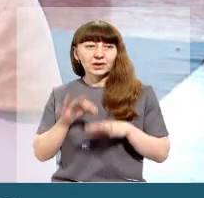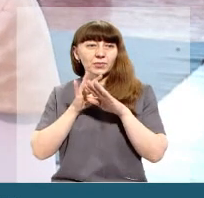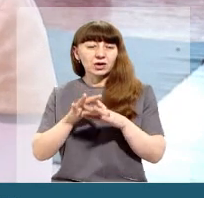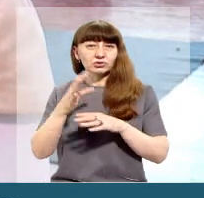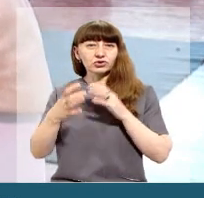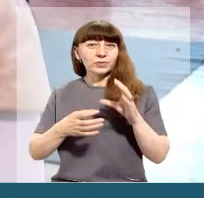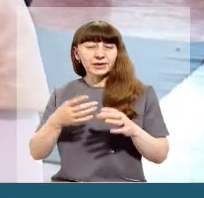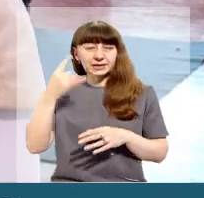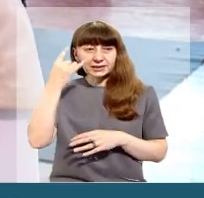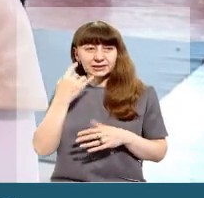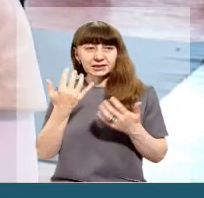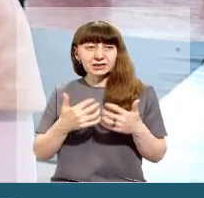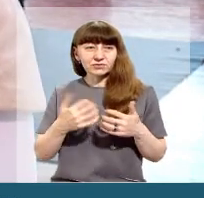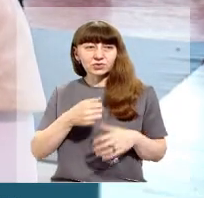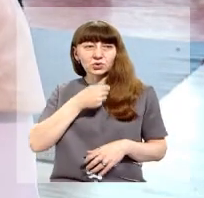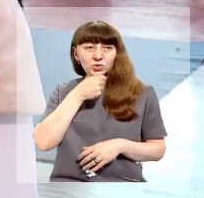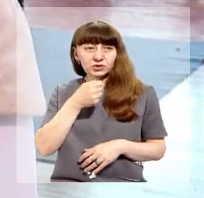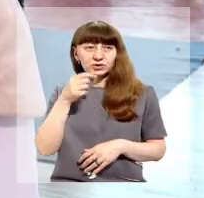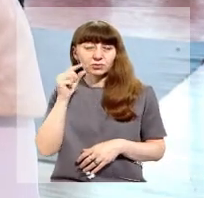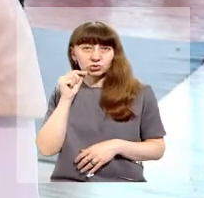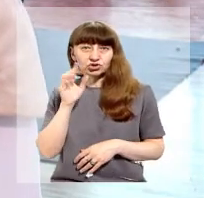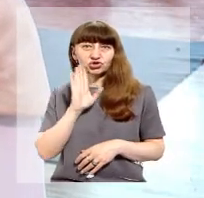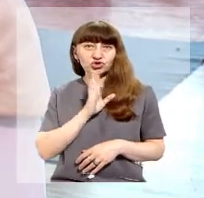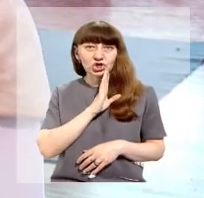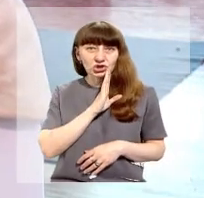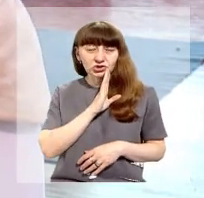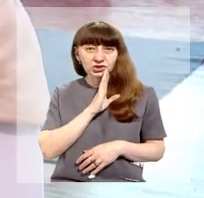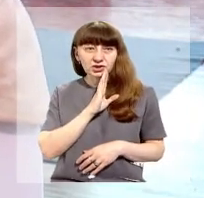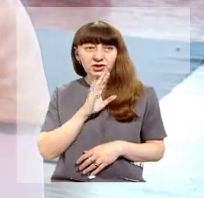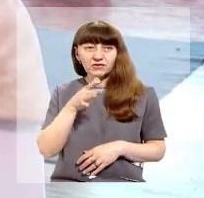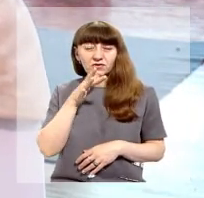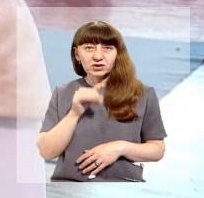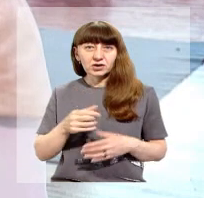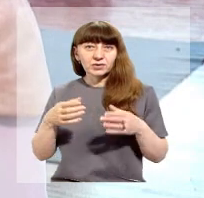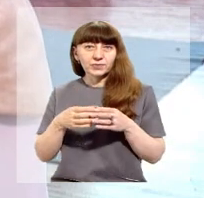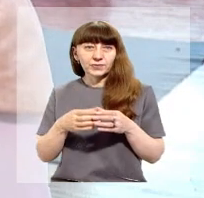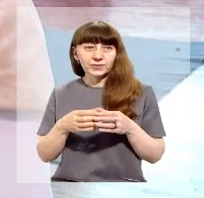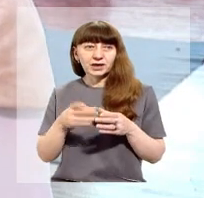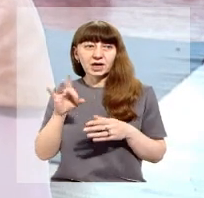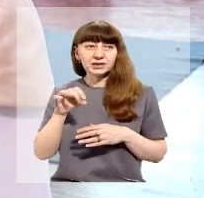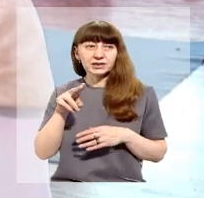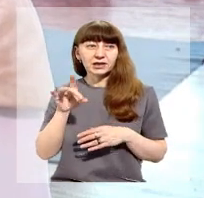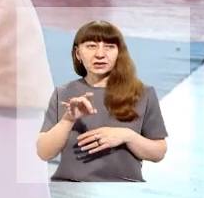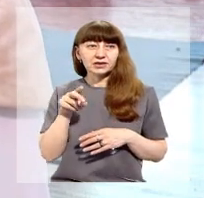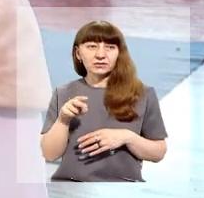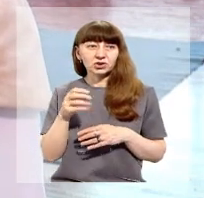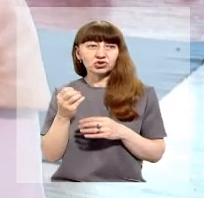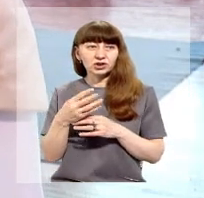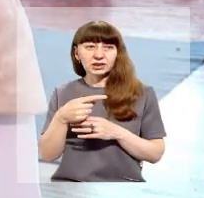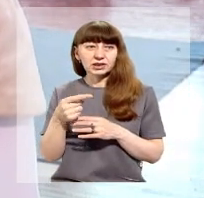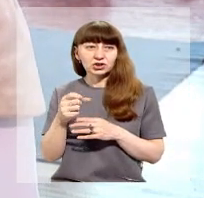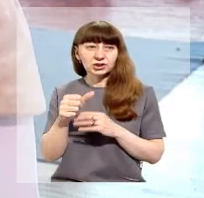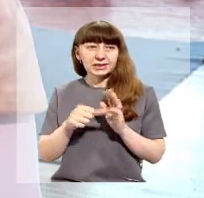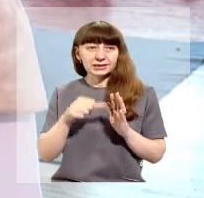очередной чемпионат Казахстана среди взрослых, среди мужчин и женщин и в возрастной группе среди мини-кадетов 2014-2016